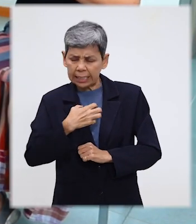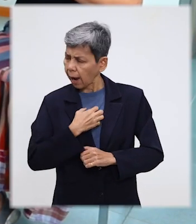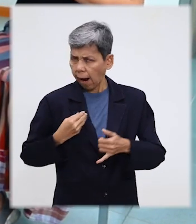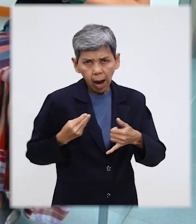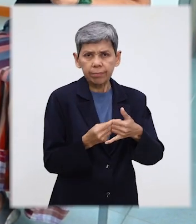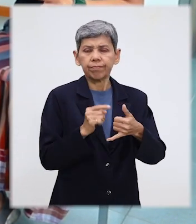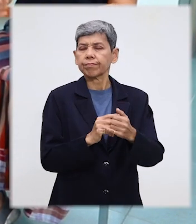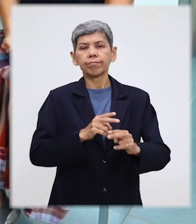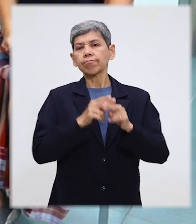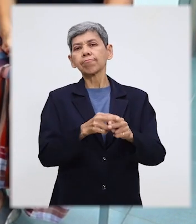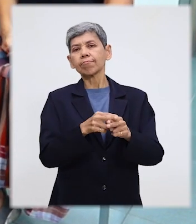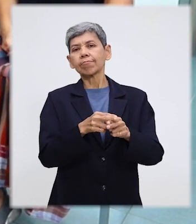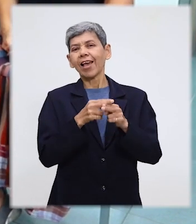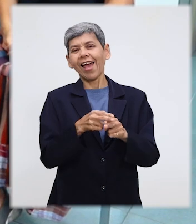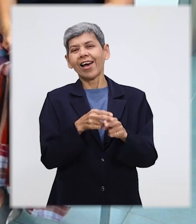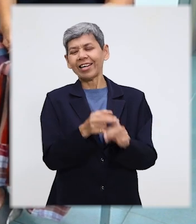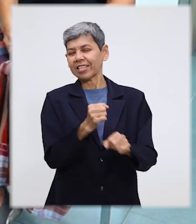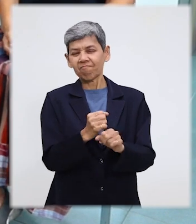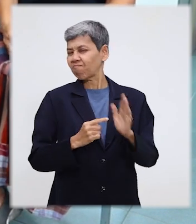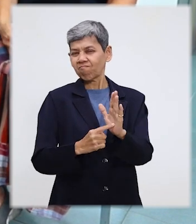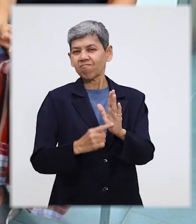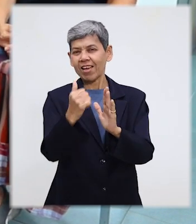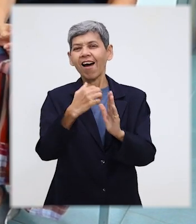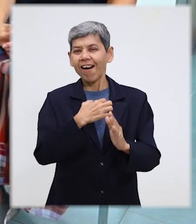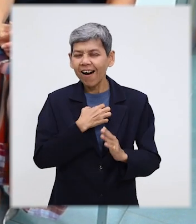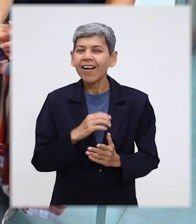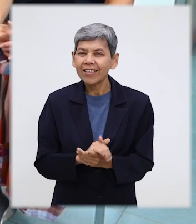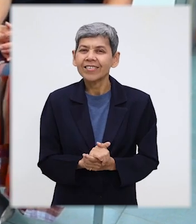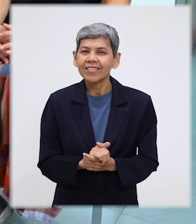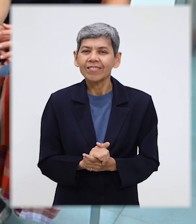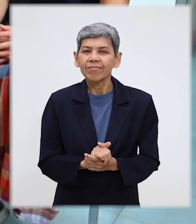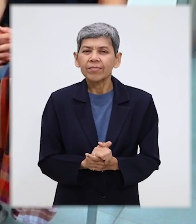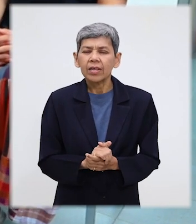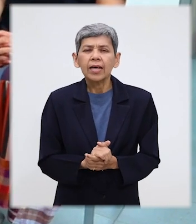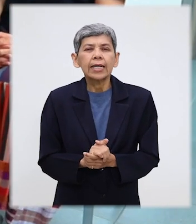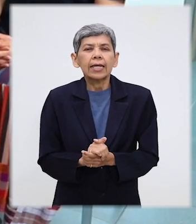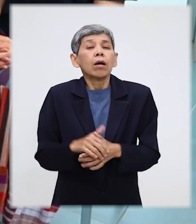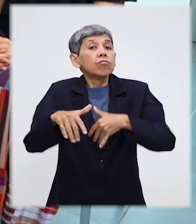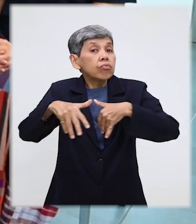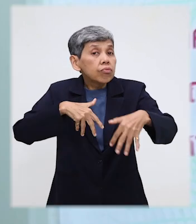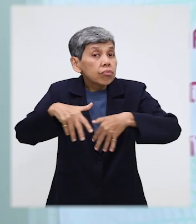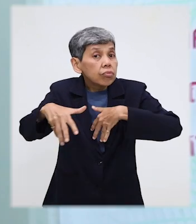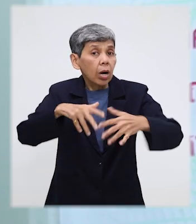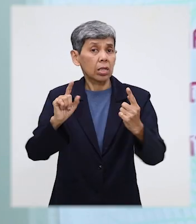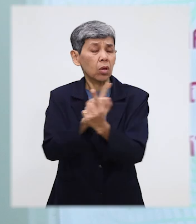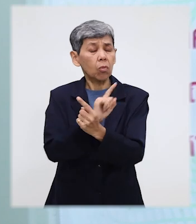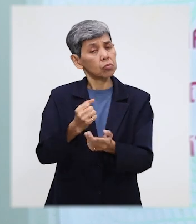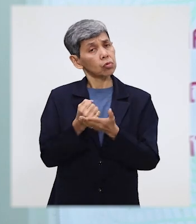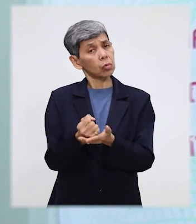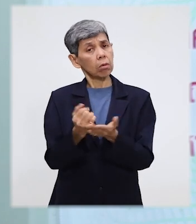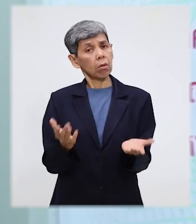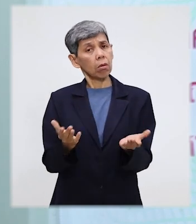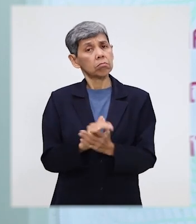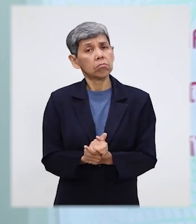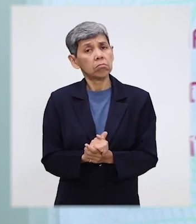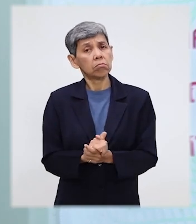ราอยากให้เขาเดินได้ด้วยตัวเองแล้วก็เป็นต้นแบบในที่สุด แล้วสุดท้ายแล้วสังคมล่ะคะสังคมจะช่วยอะไรสนับสนุนอ